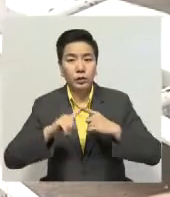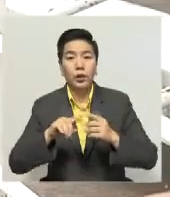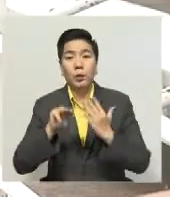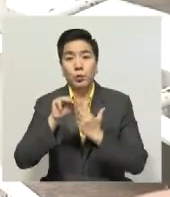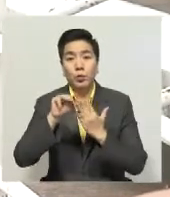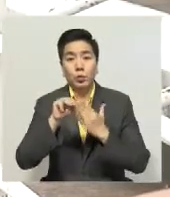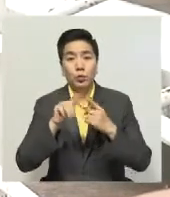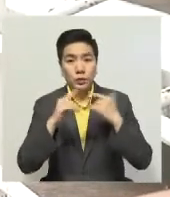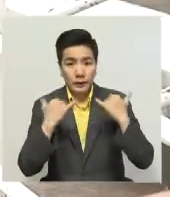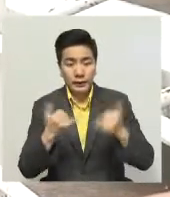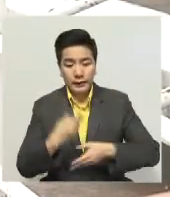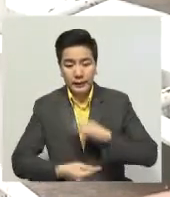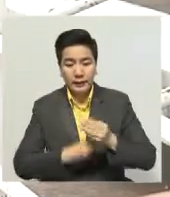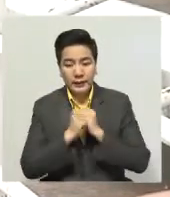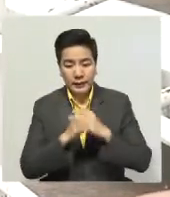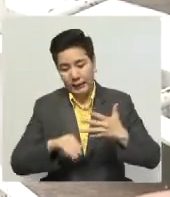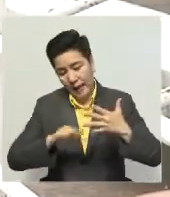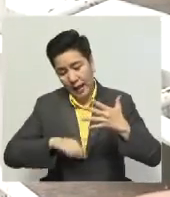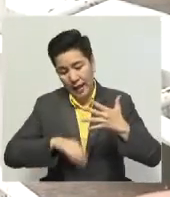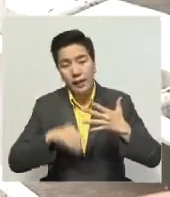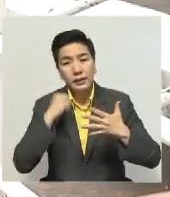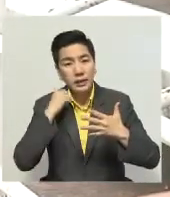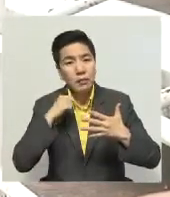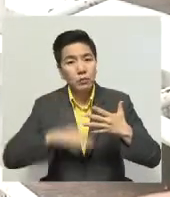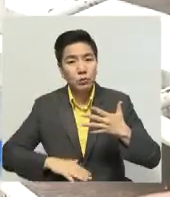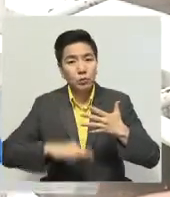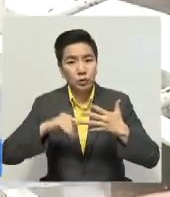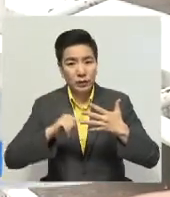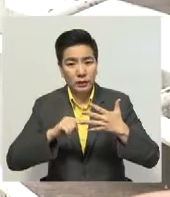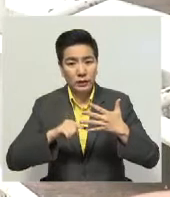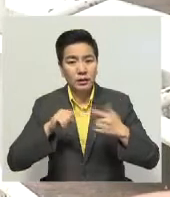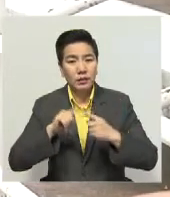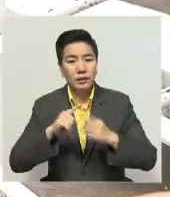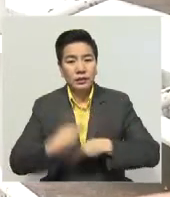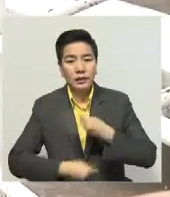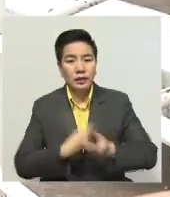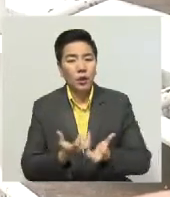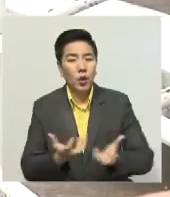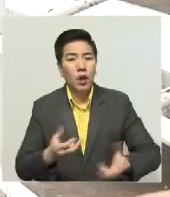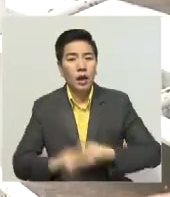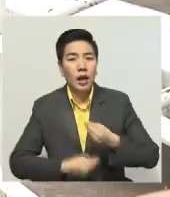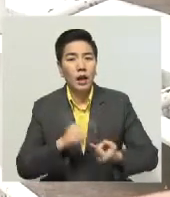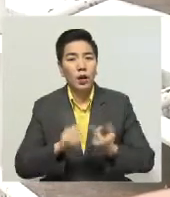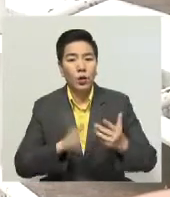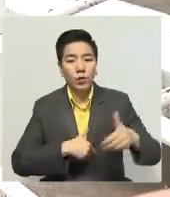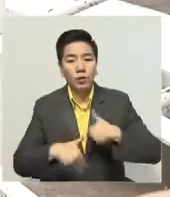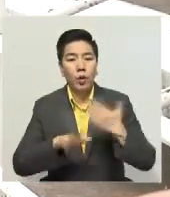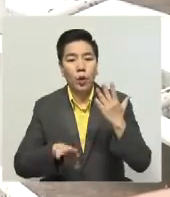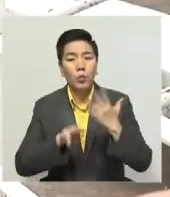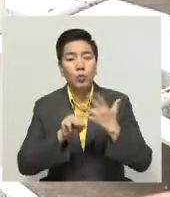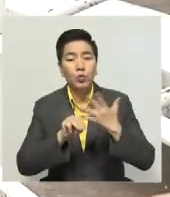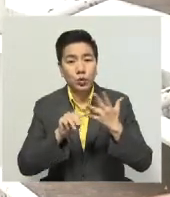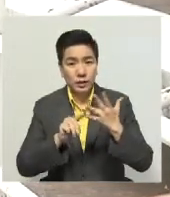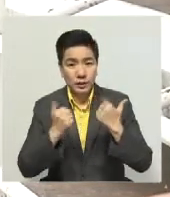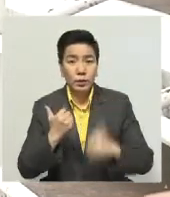าหารก็คือในตลาดอินโดจีนชั้นล่างนะครับซึ่งเป็นสถานที่ค้าขายของพี่น้องชาวมุกดาหารนะครับ